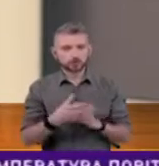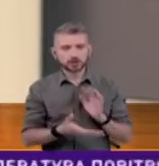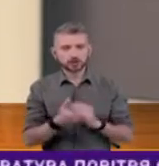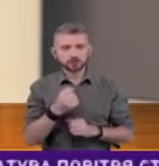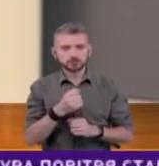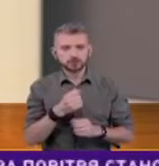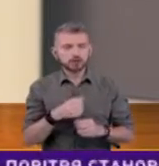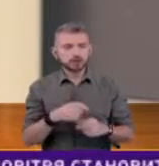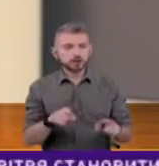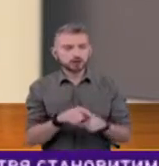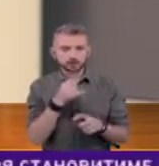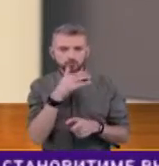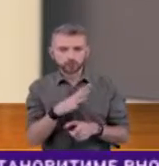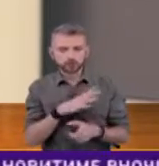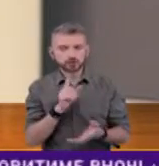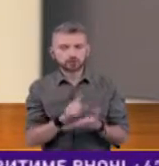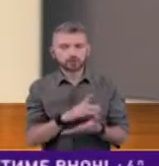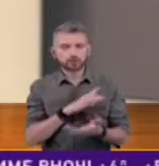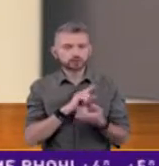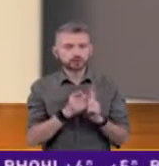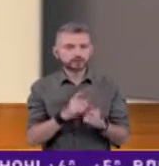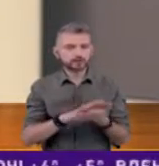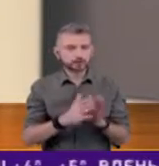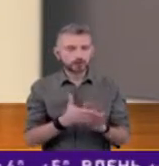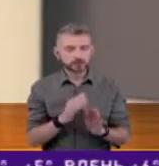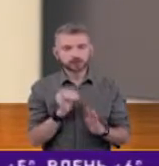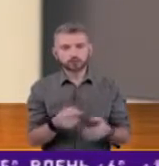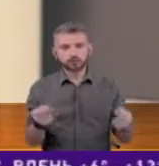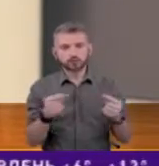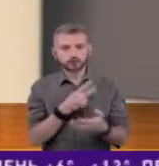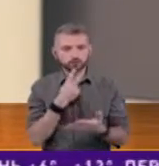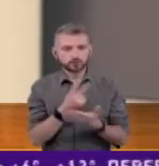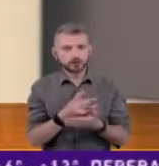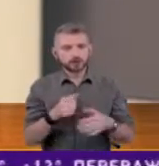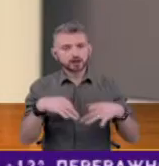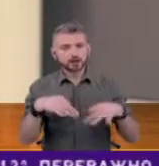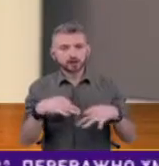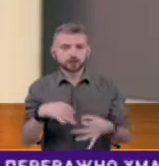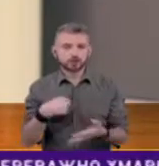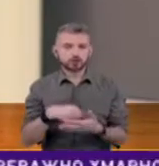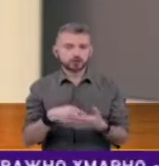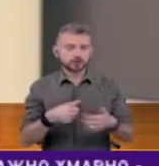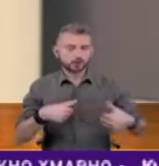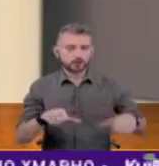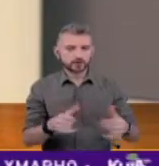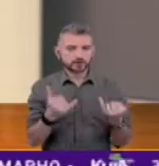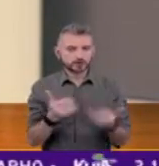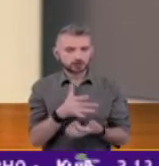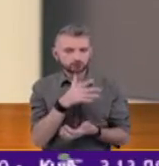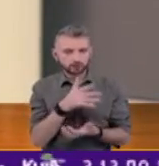не може бути, що повинна бути змінена ситуація, і, відповідно, представили його на транспортній бюджетних комісіях. На даний